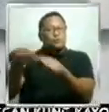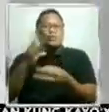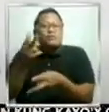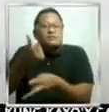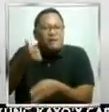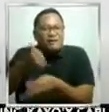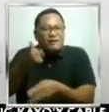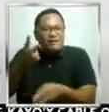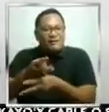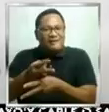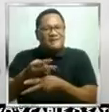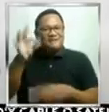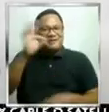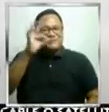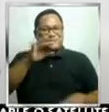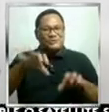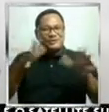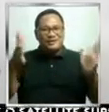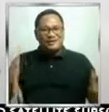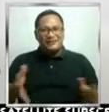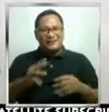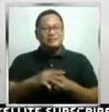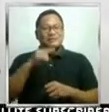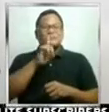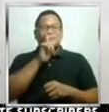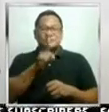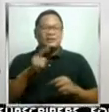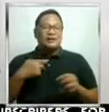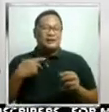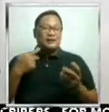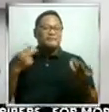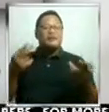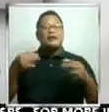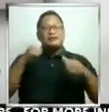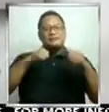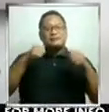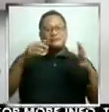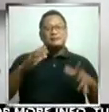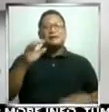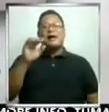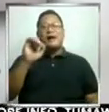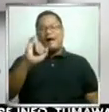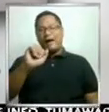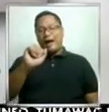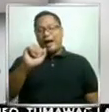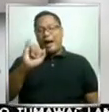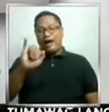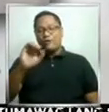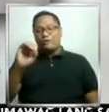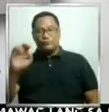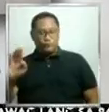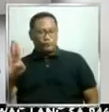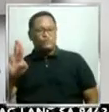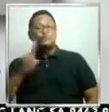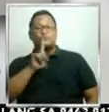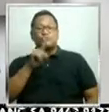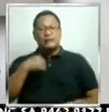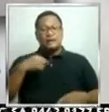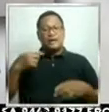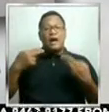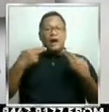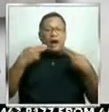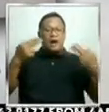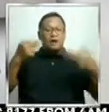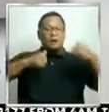ang kanilang storya sa programang Celebrity IOU kung saan nagbibigay ang ilang Hollywood A-listers ng heartwarming